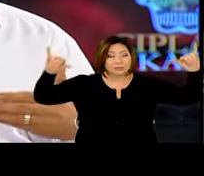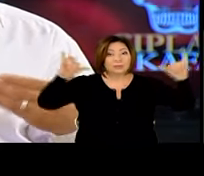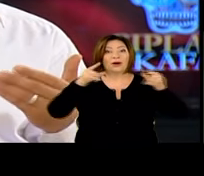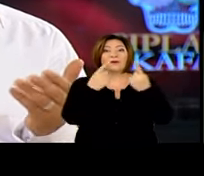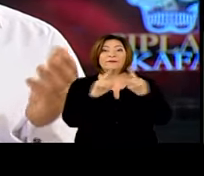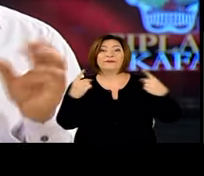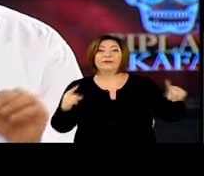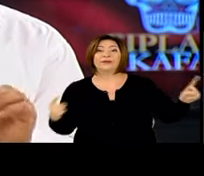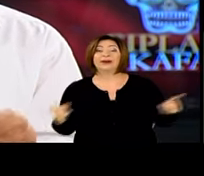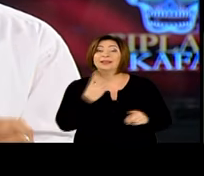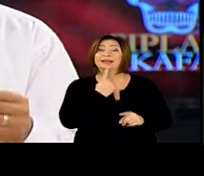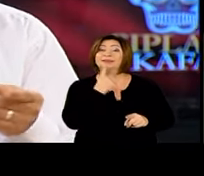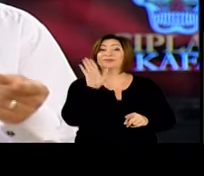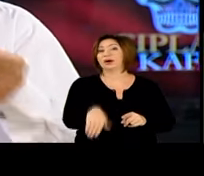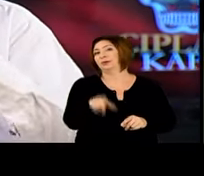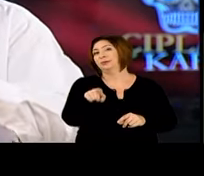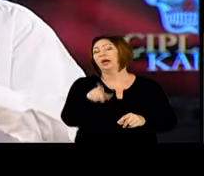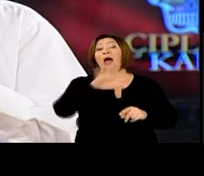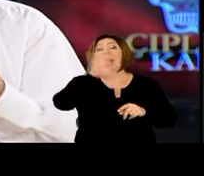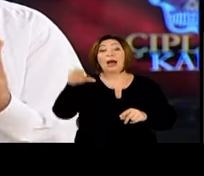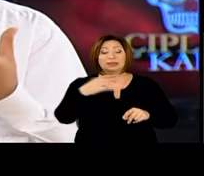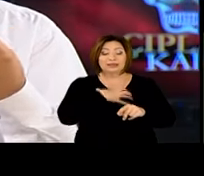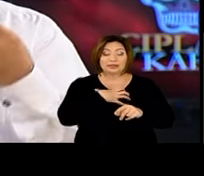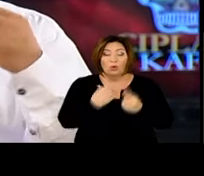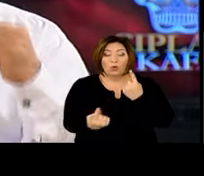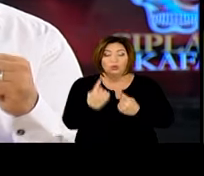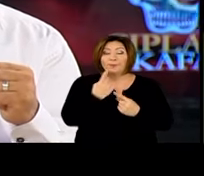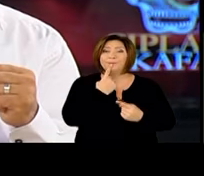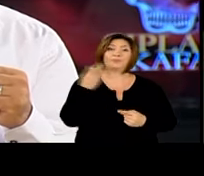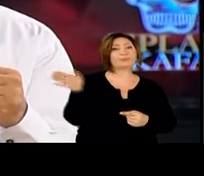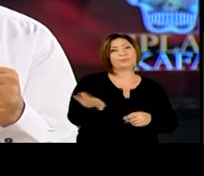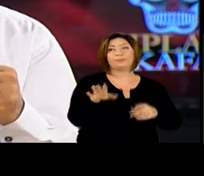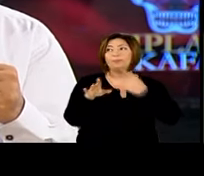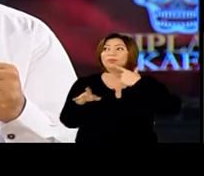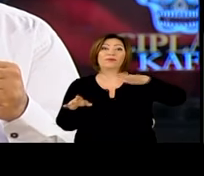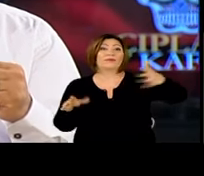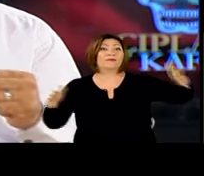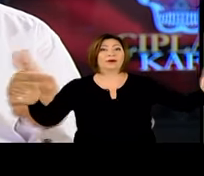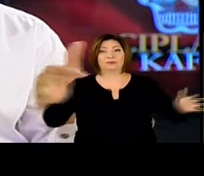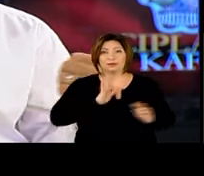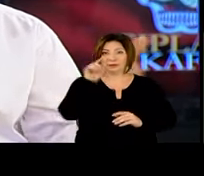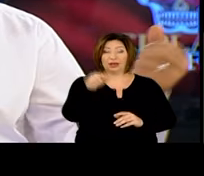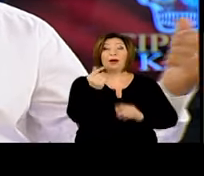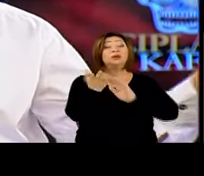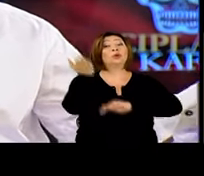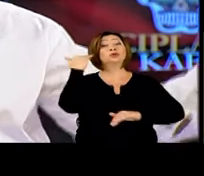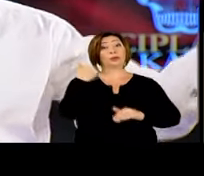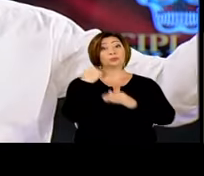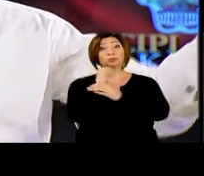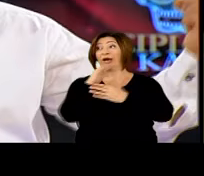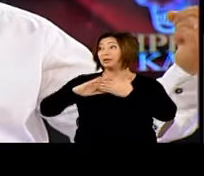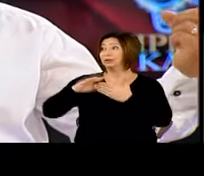farklı lezzetlerdedir. Neden? Çünkü her yörenin farklı bir lezzeti vardır. Nasıl az önce üstadım dedi